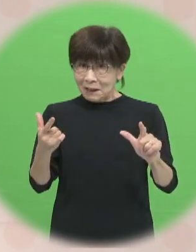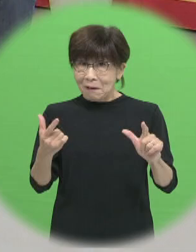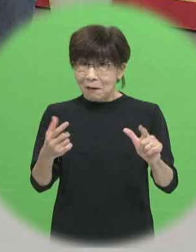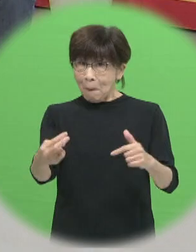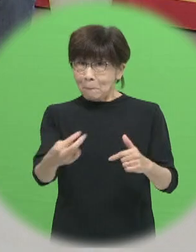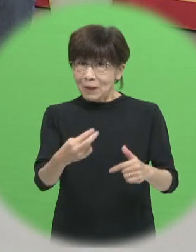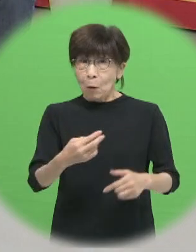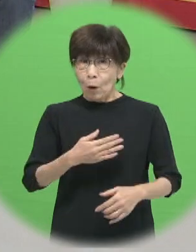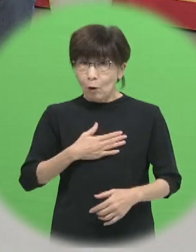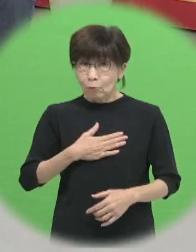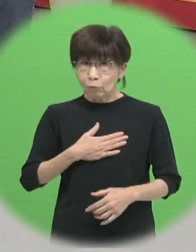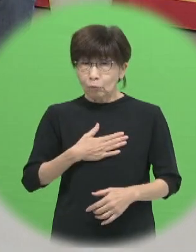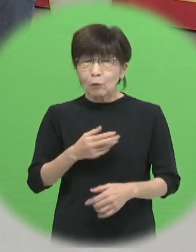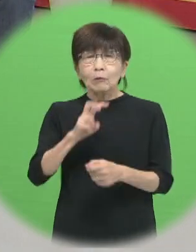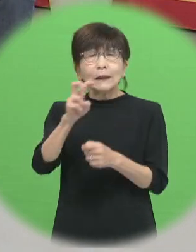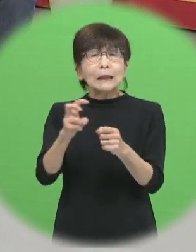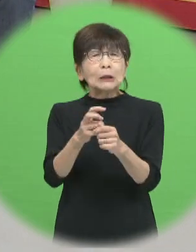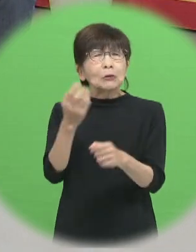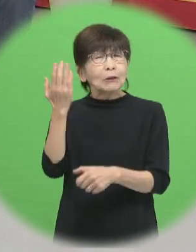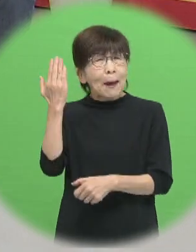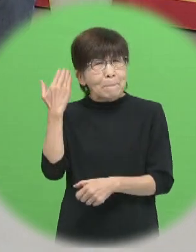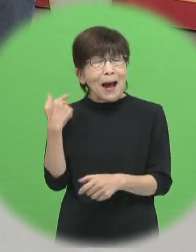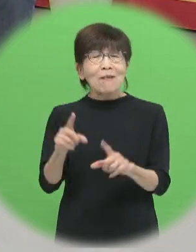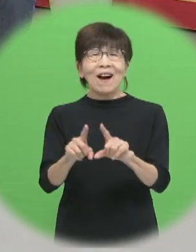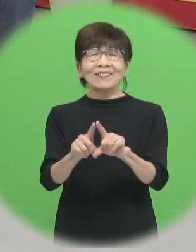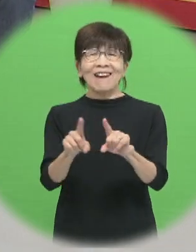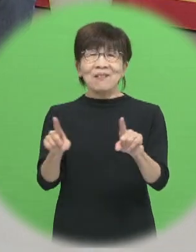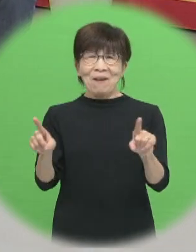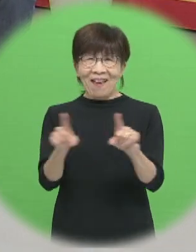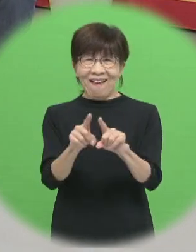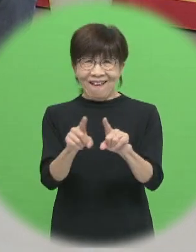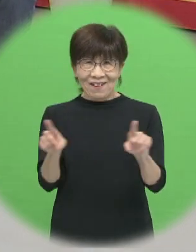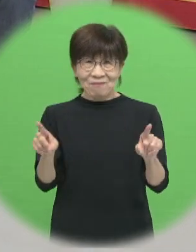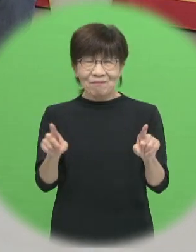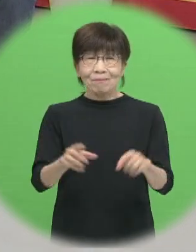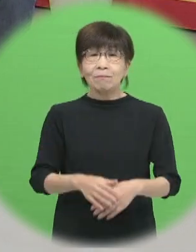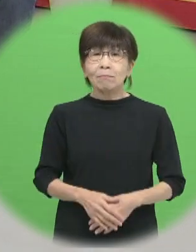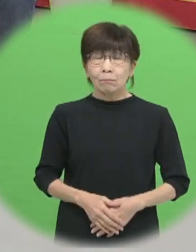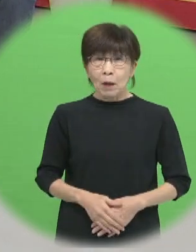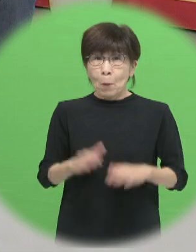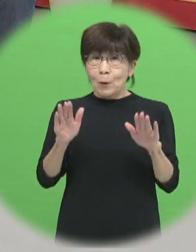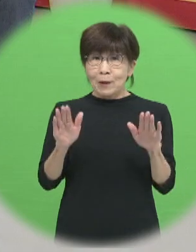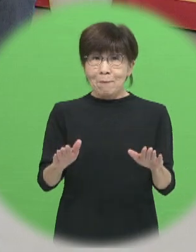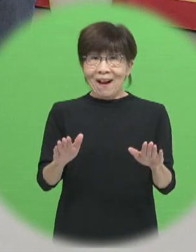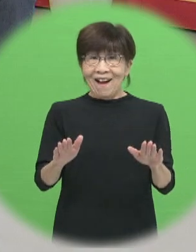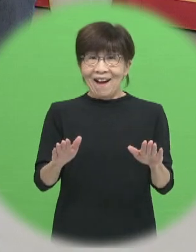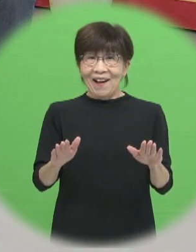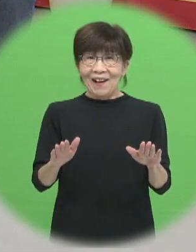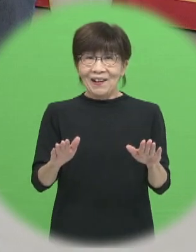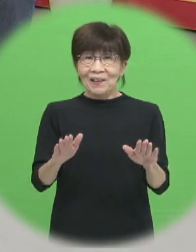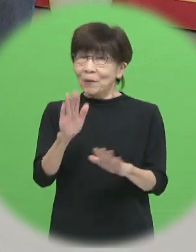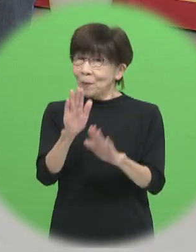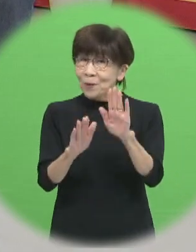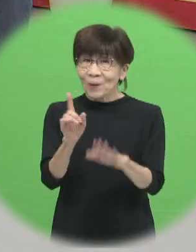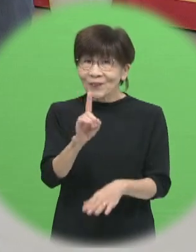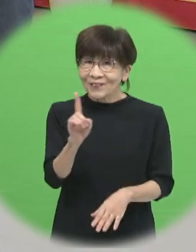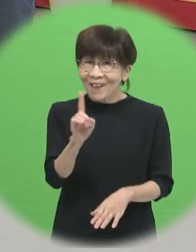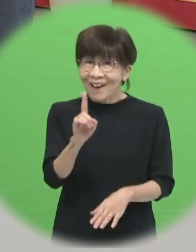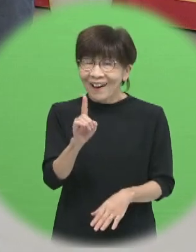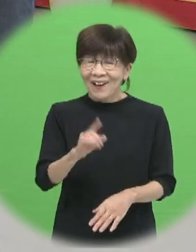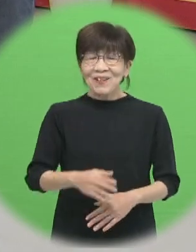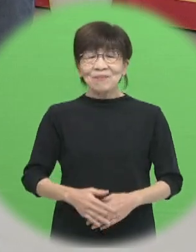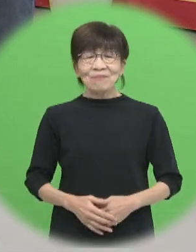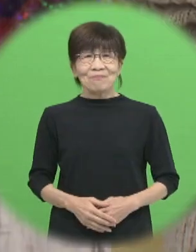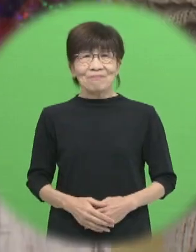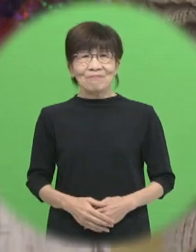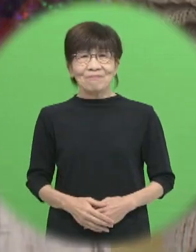い、こういった認識が当時は当たり前だったのかもしれないんですけれども、うんうんね、20年だった、まあ、現在どうなのか、はいはい、こちら見